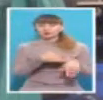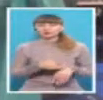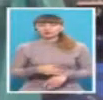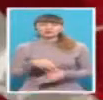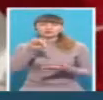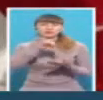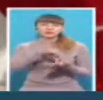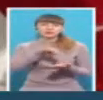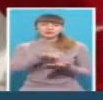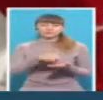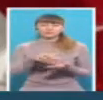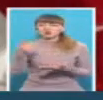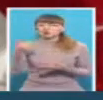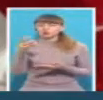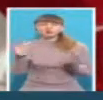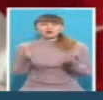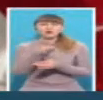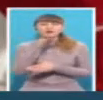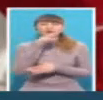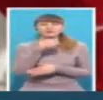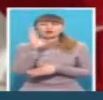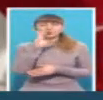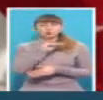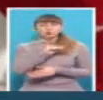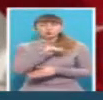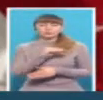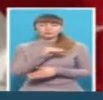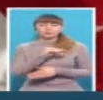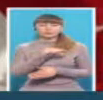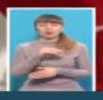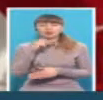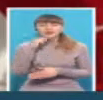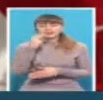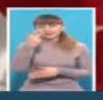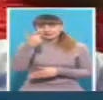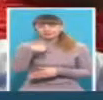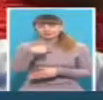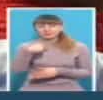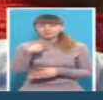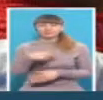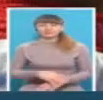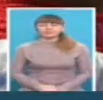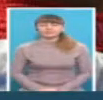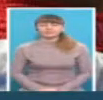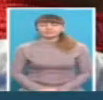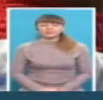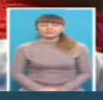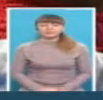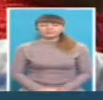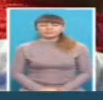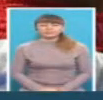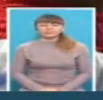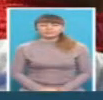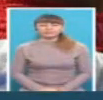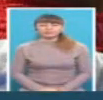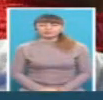аралығында ол қырағы мамандардың назарын әлікті. Осы күнге дейін 8 рет шаршаланға көтерілген қандасымыз барлық бәсекеде жеңіске жетті.